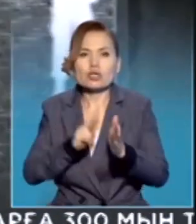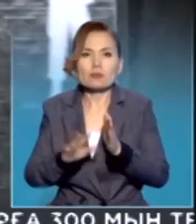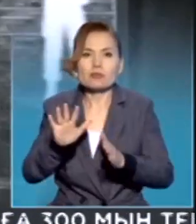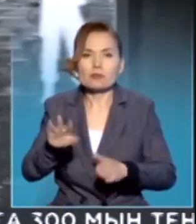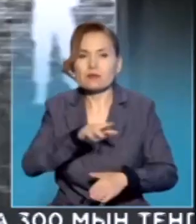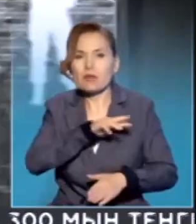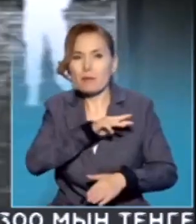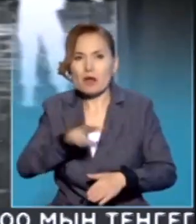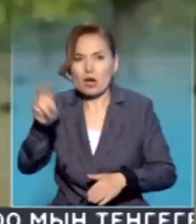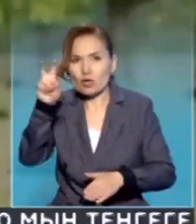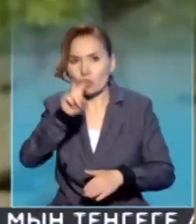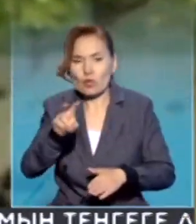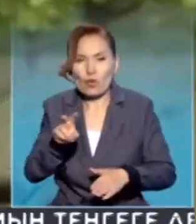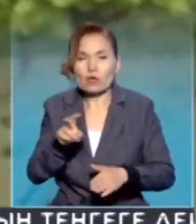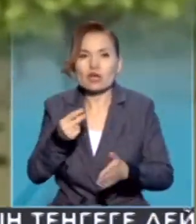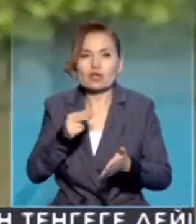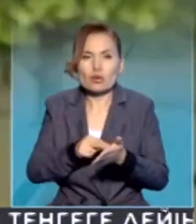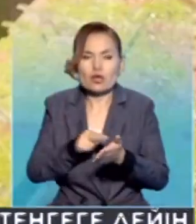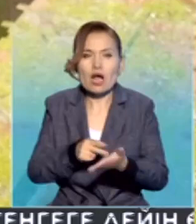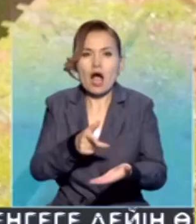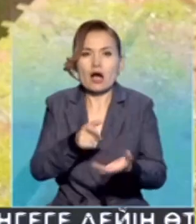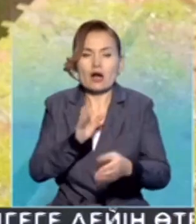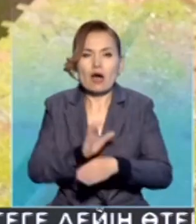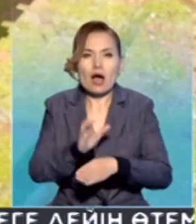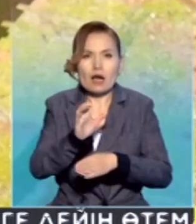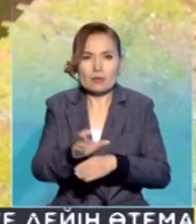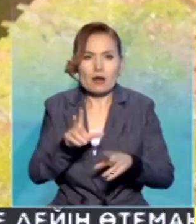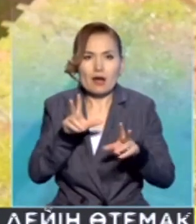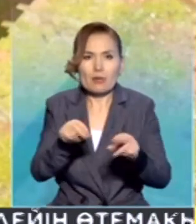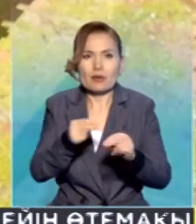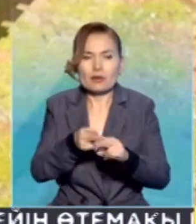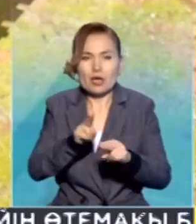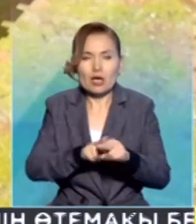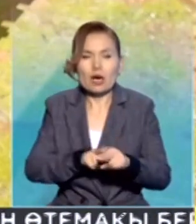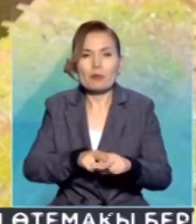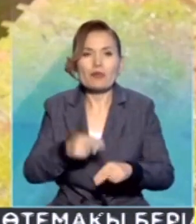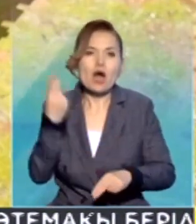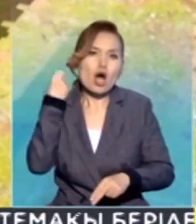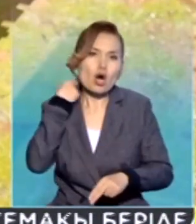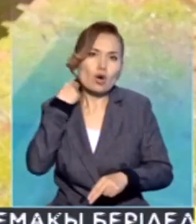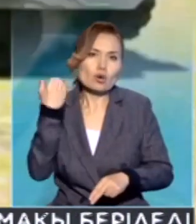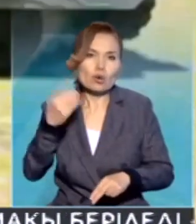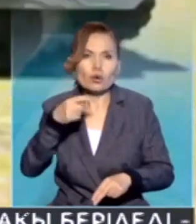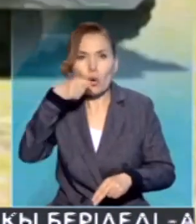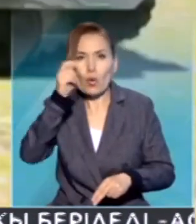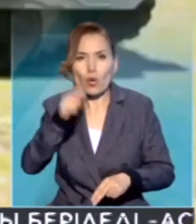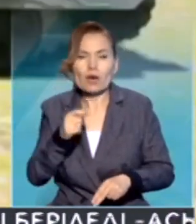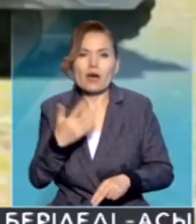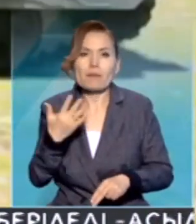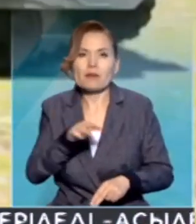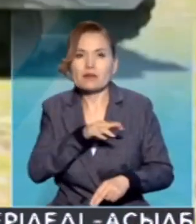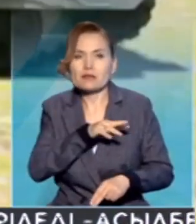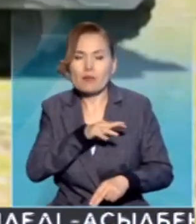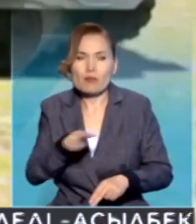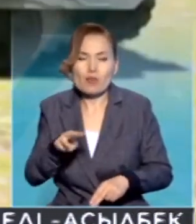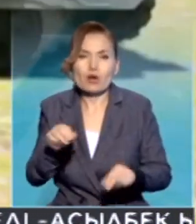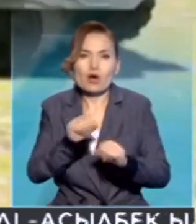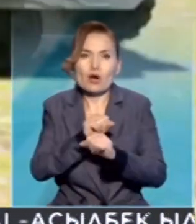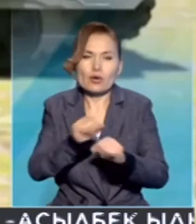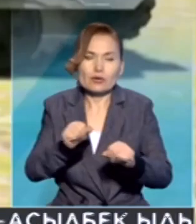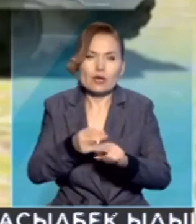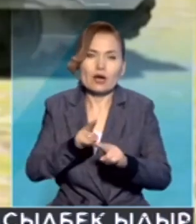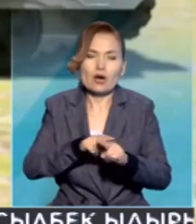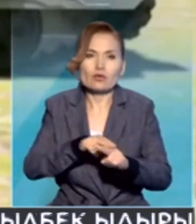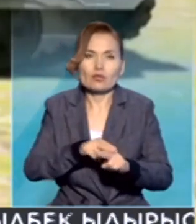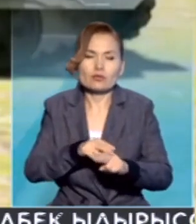миллион доллардың қаруын беретінін жариялады. Бұған дейін Лондон Украинаға танкіге қарсы 5 мыңнан астам снаряд пен зымыранға қарсы 5